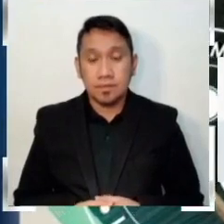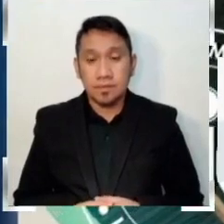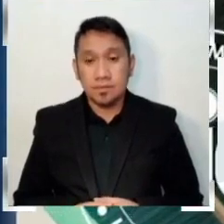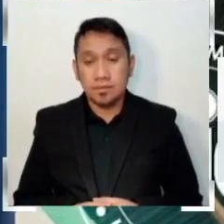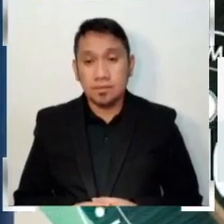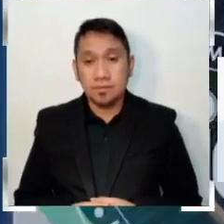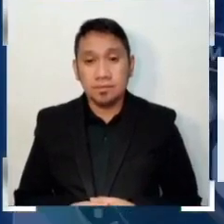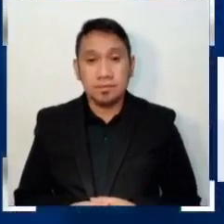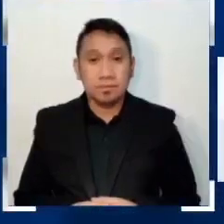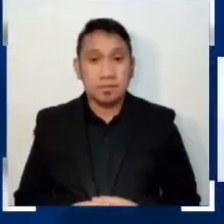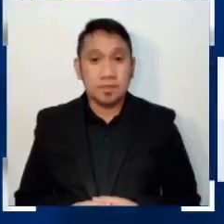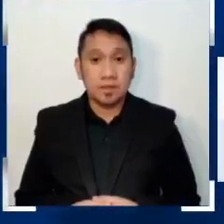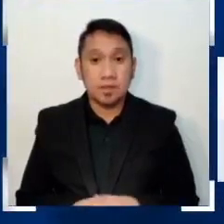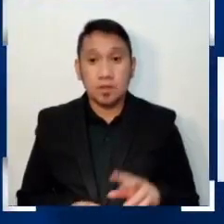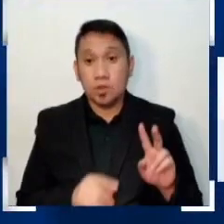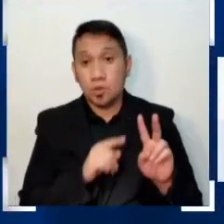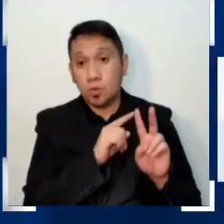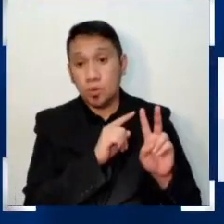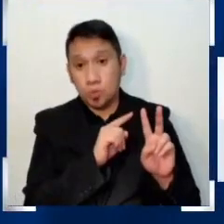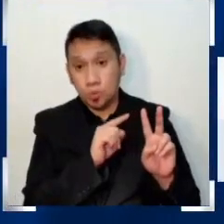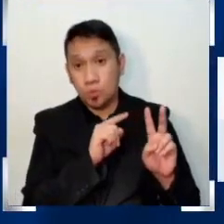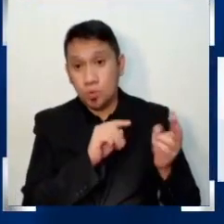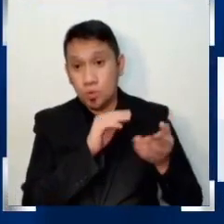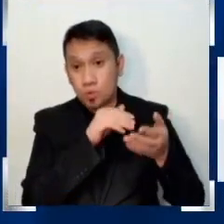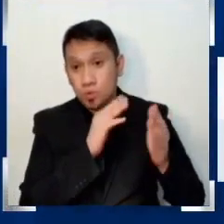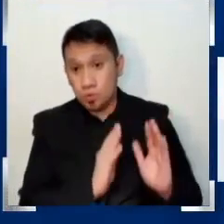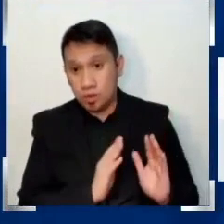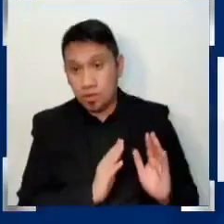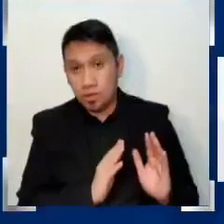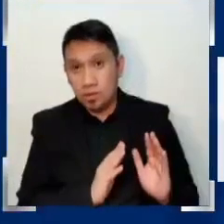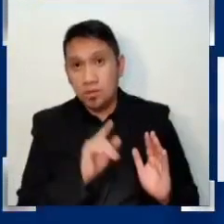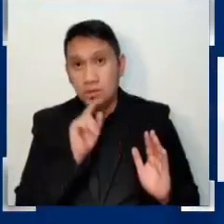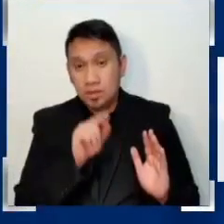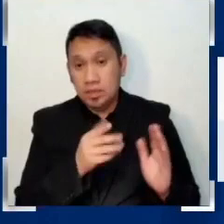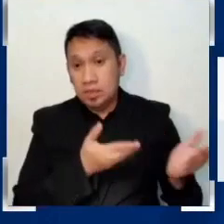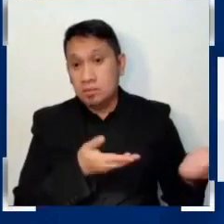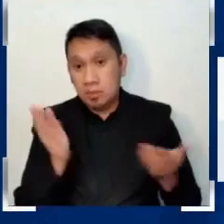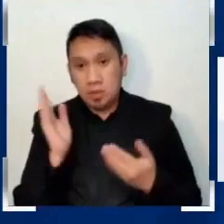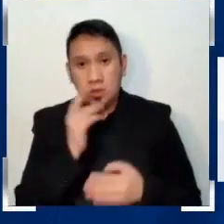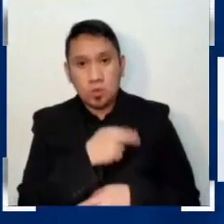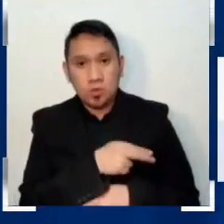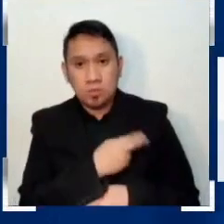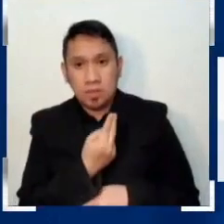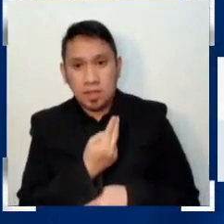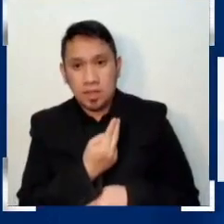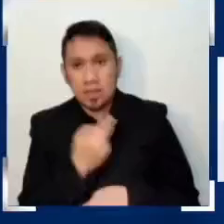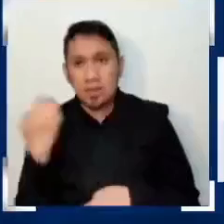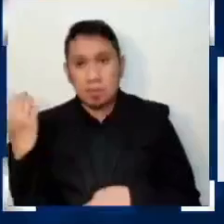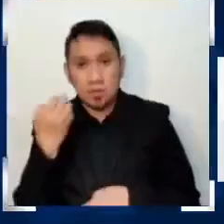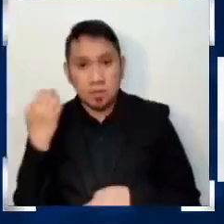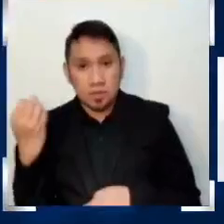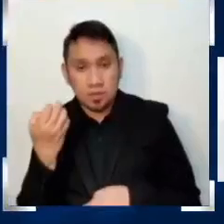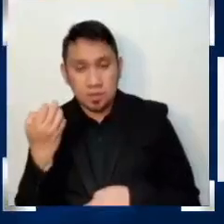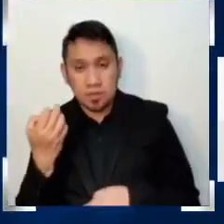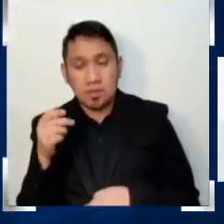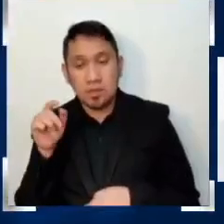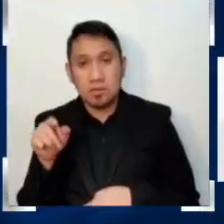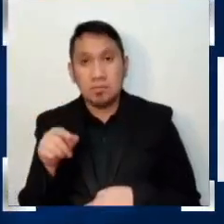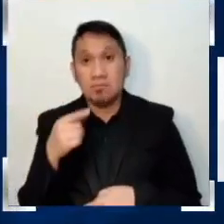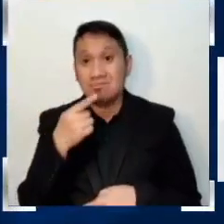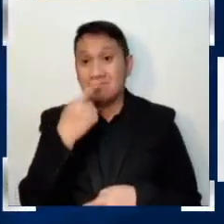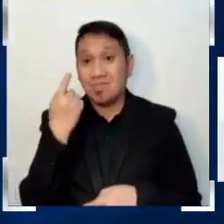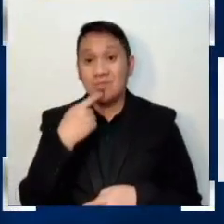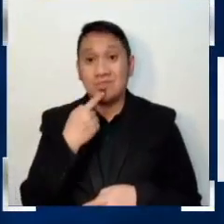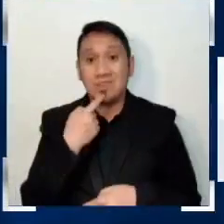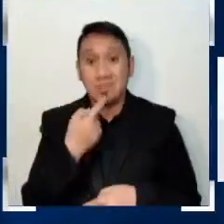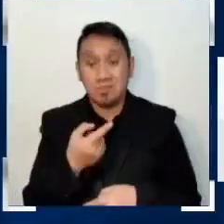Dalawang estudyante sa San Jose Occidental Mindoro ang isinugod sa ospital nitong Martes, April 18, ayon sa MD